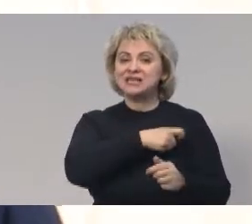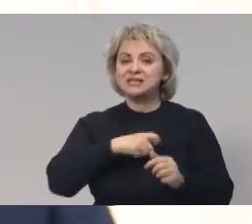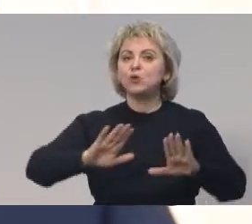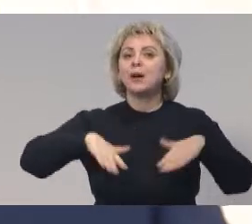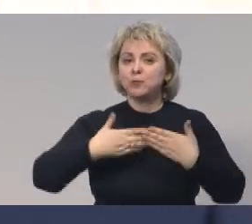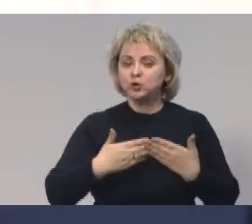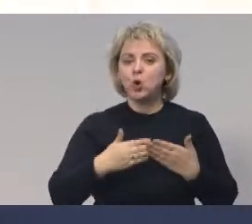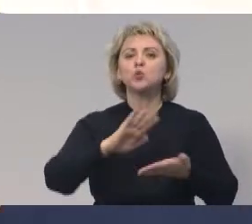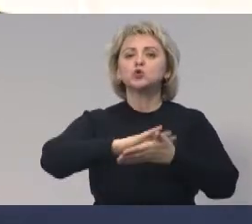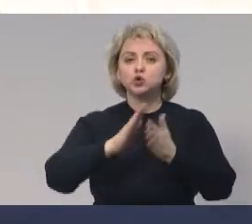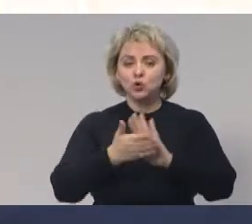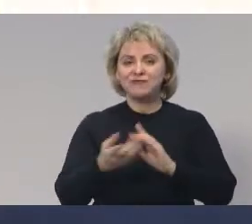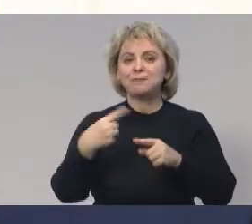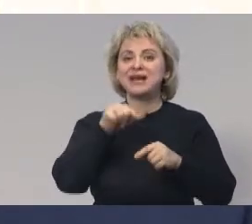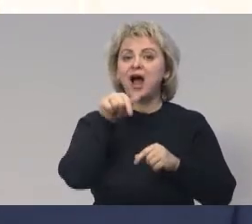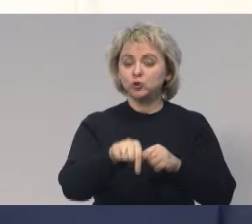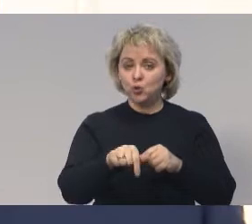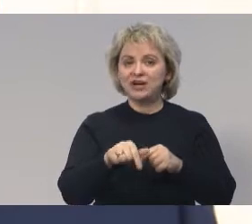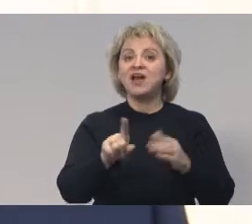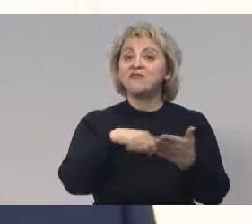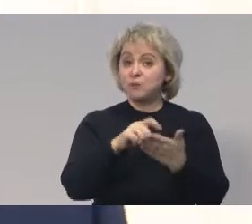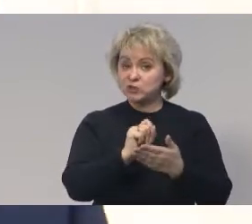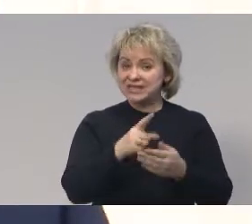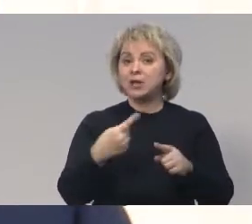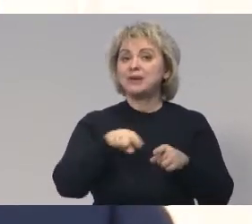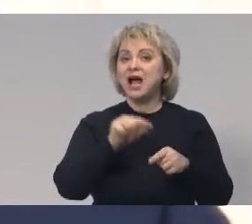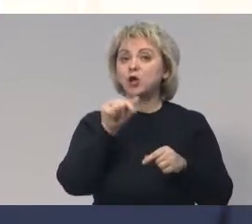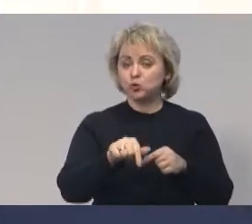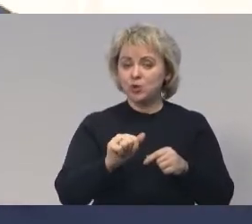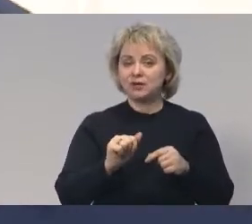предложим условия, при которых, вот вы вопрос задали, при которых